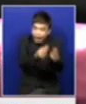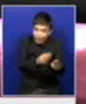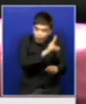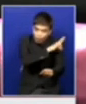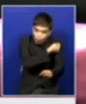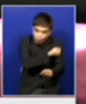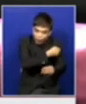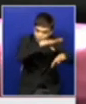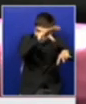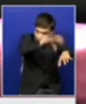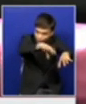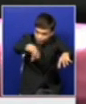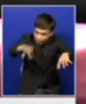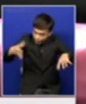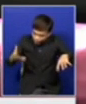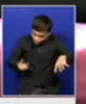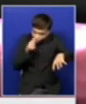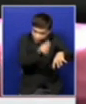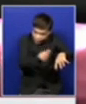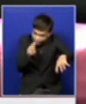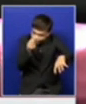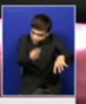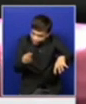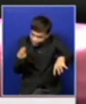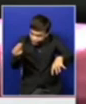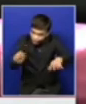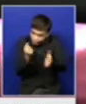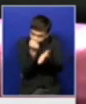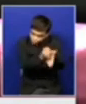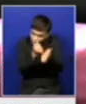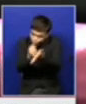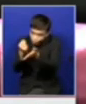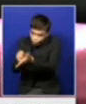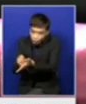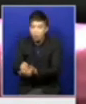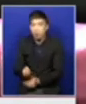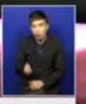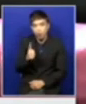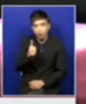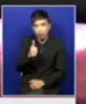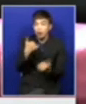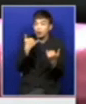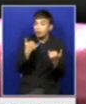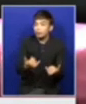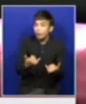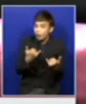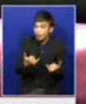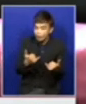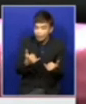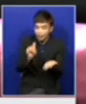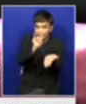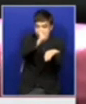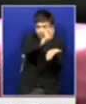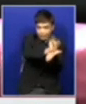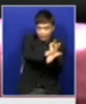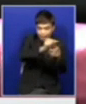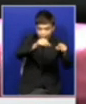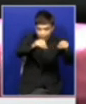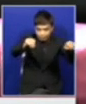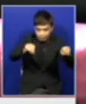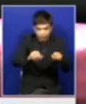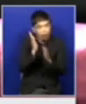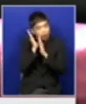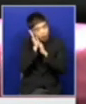พี่แพทย์นะคะยังได้กล่าวให้ความมั่นใจด้วยว่าการเตรียมการทั่วประเทศขณะนี้มีเตียงพร้อมมากกว่า 15,000